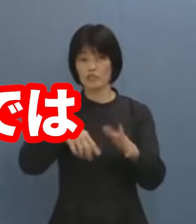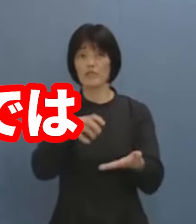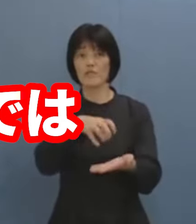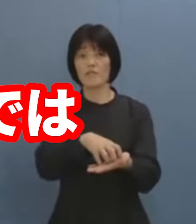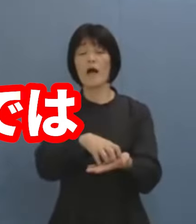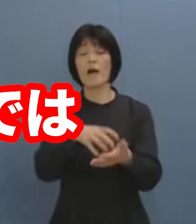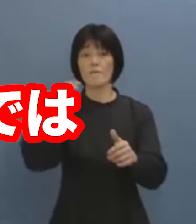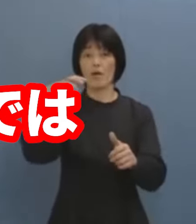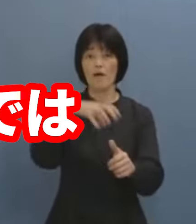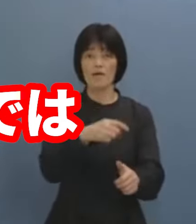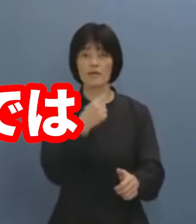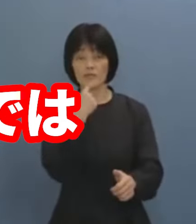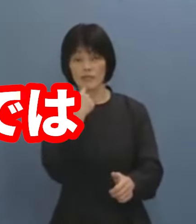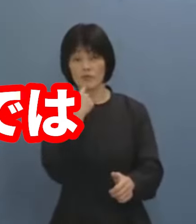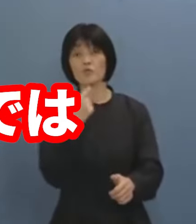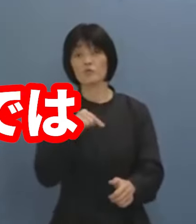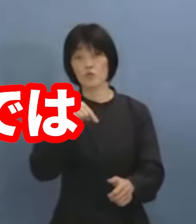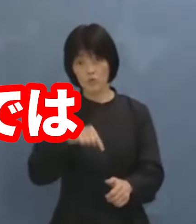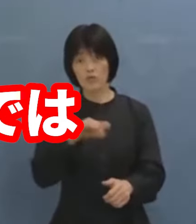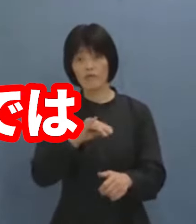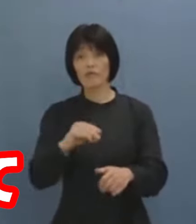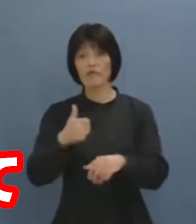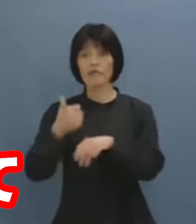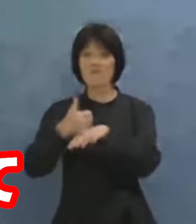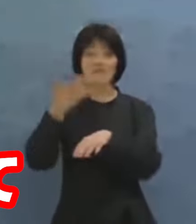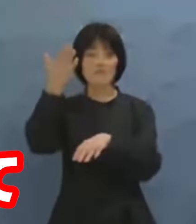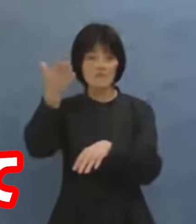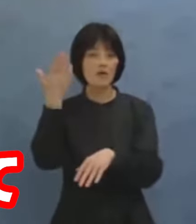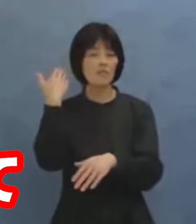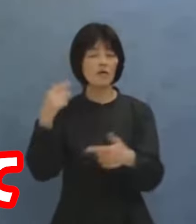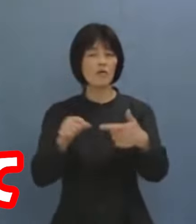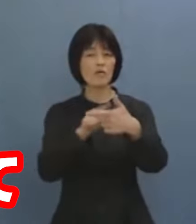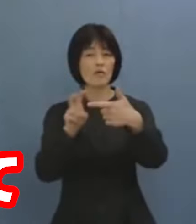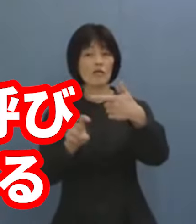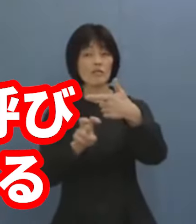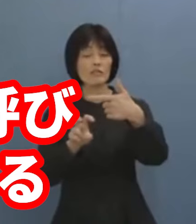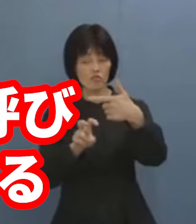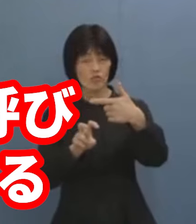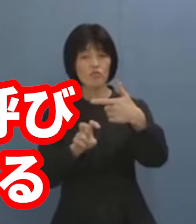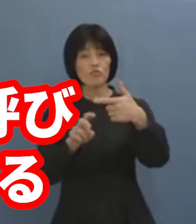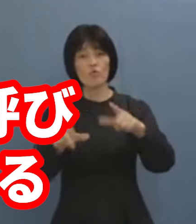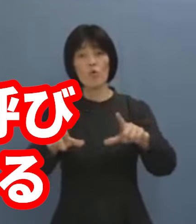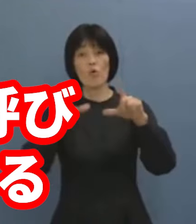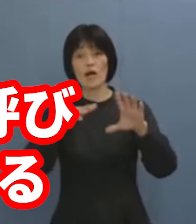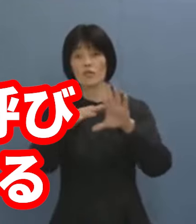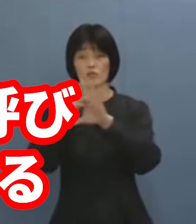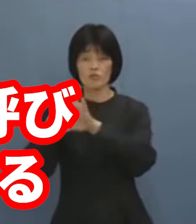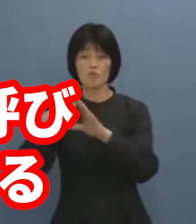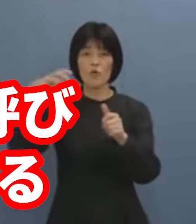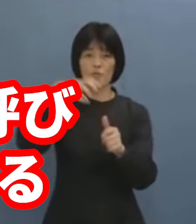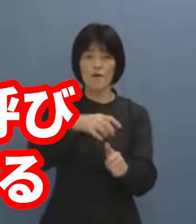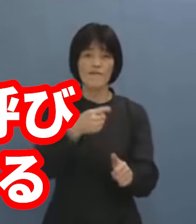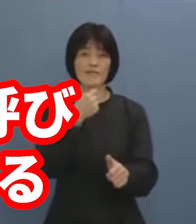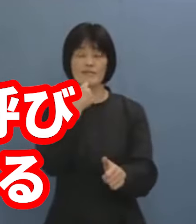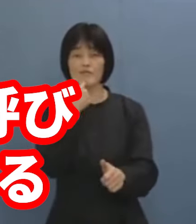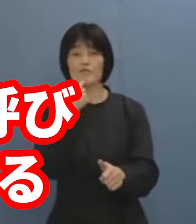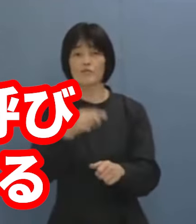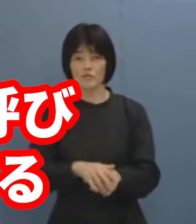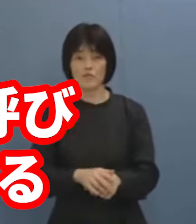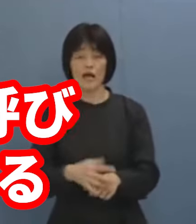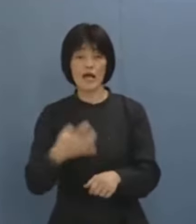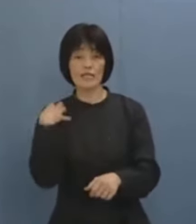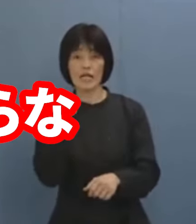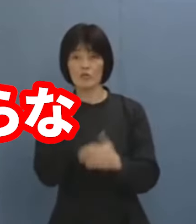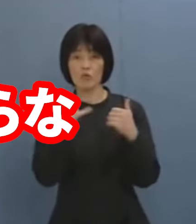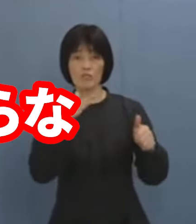あ、知事は6月20日の会見では告発文記載のパワハラ疑惑について、 聞いてないと担当者を呼びつけて必要に責め立